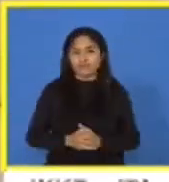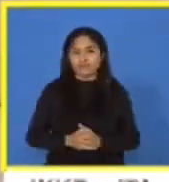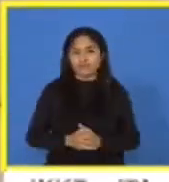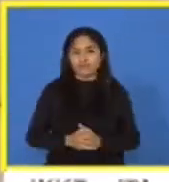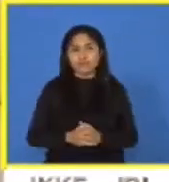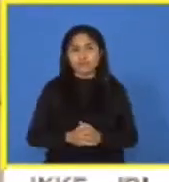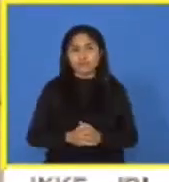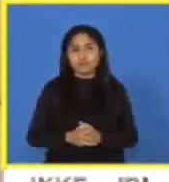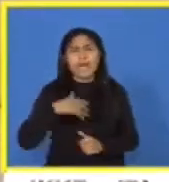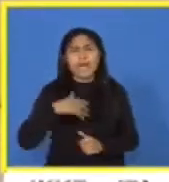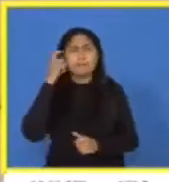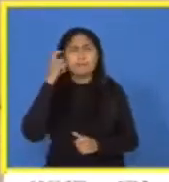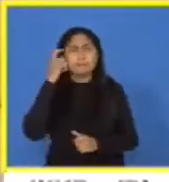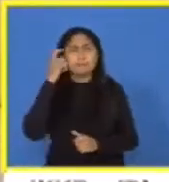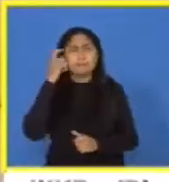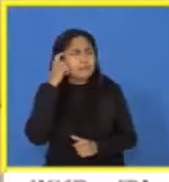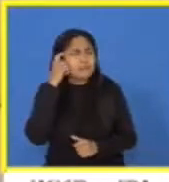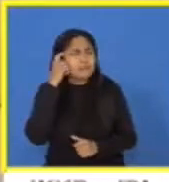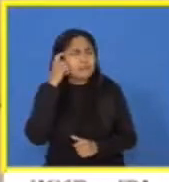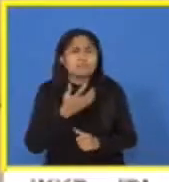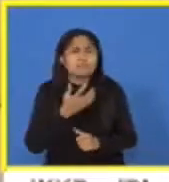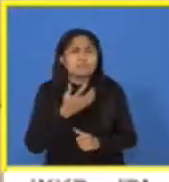Saya pikir